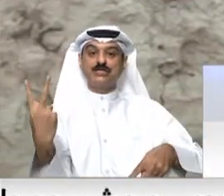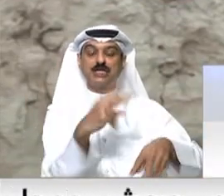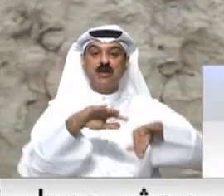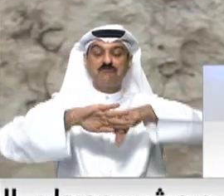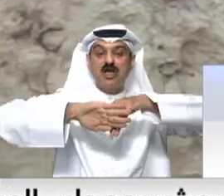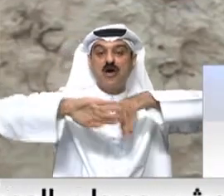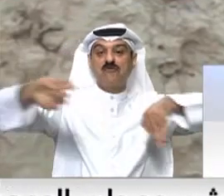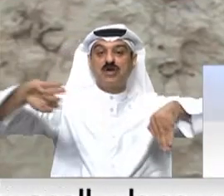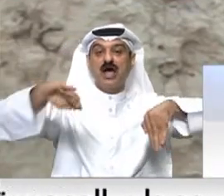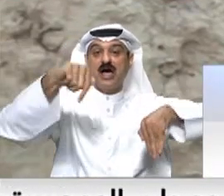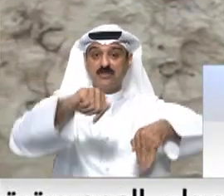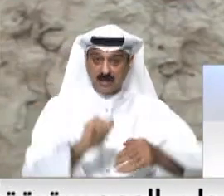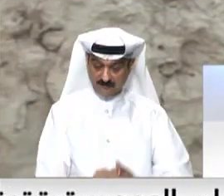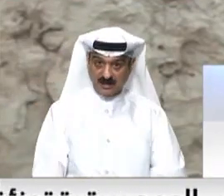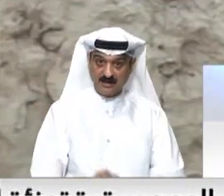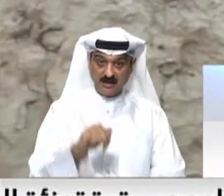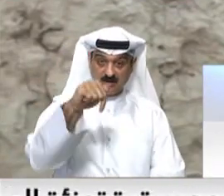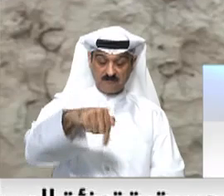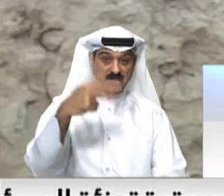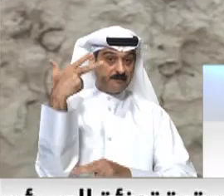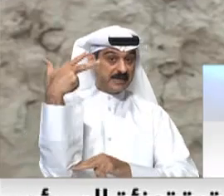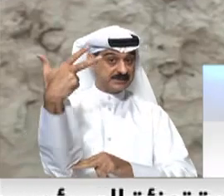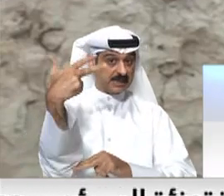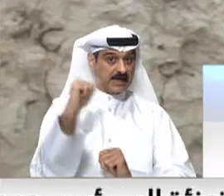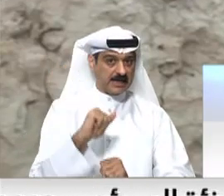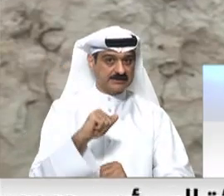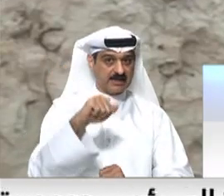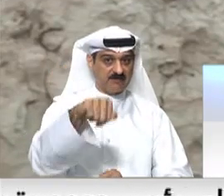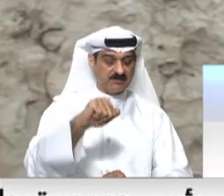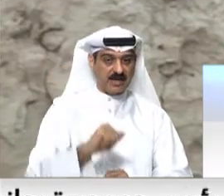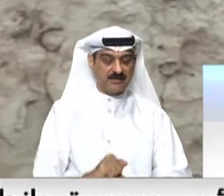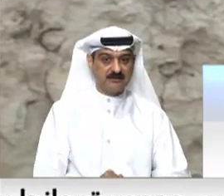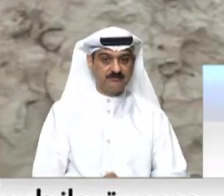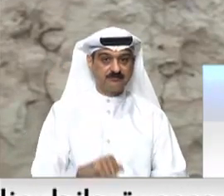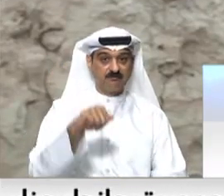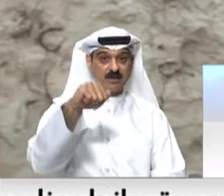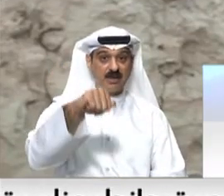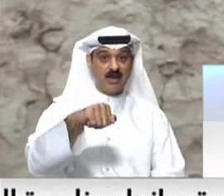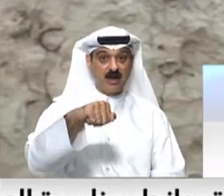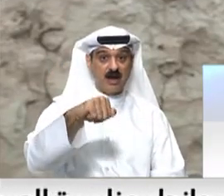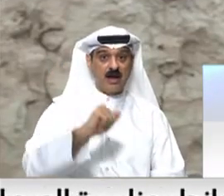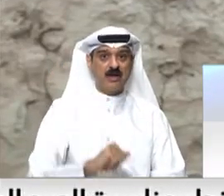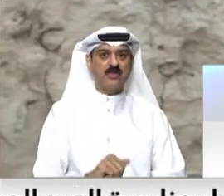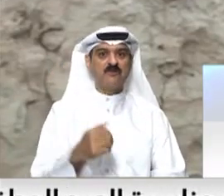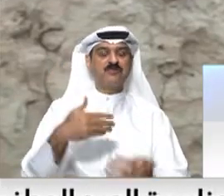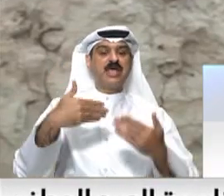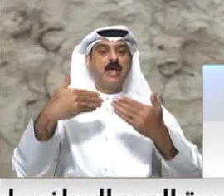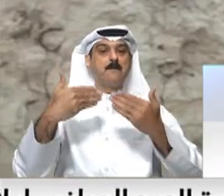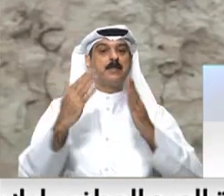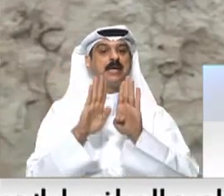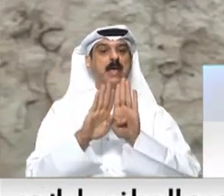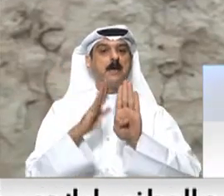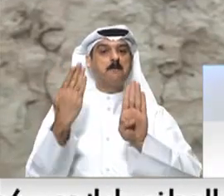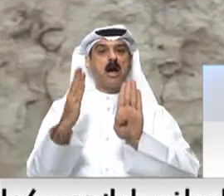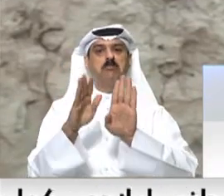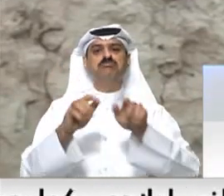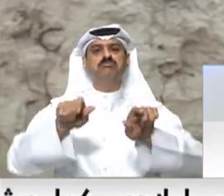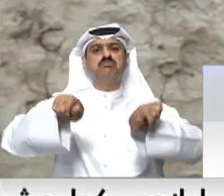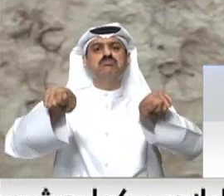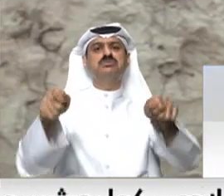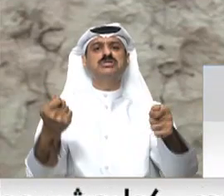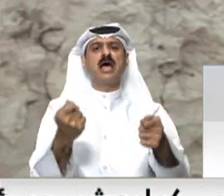وقدسيه يهوديه في المسجد الاقصى عبر استهداف باب باب الاغلاقات بالاغلاقات